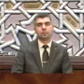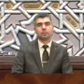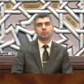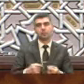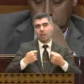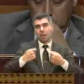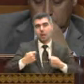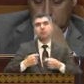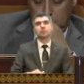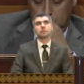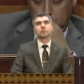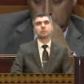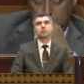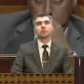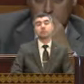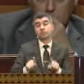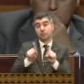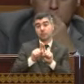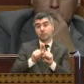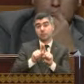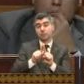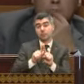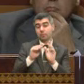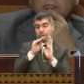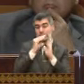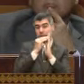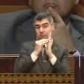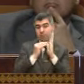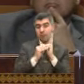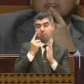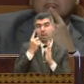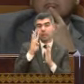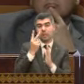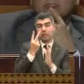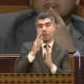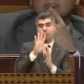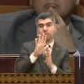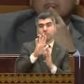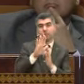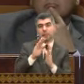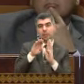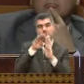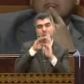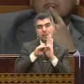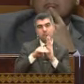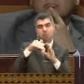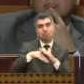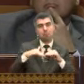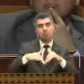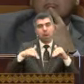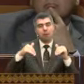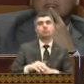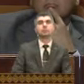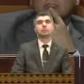السيد الرئيس، في إطار مقتضيات المادة 152 من النظام الداخلي لمجلس